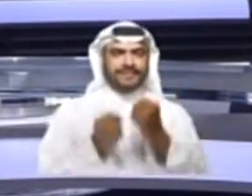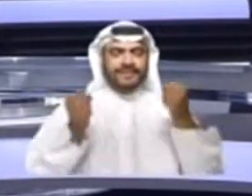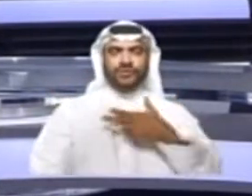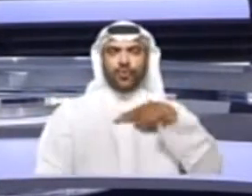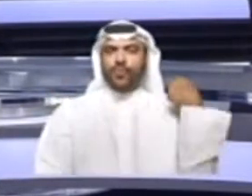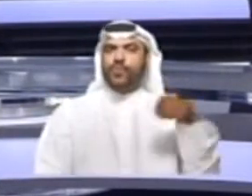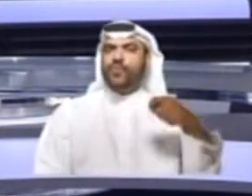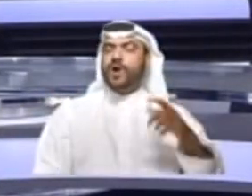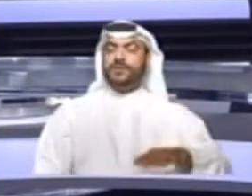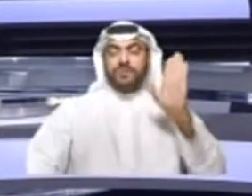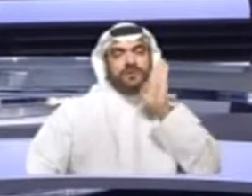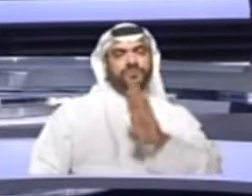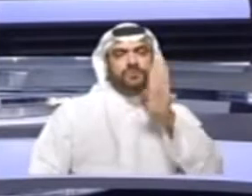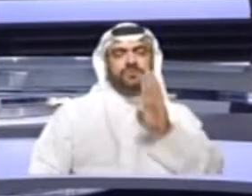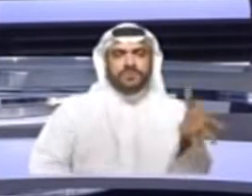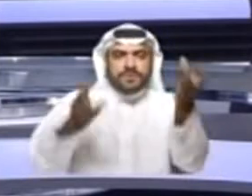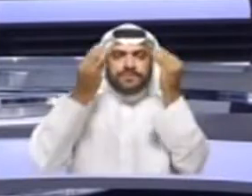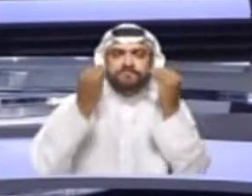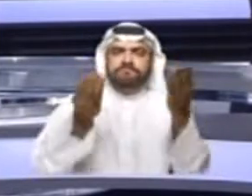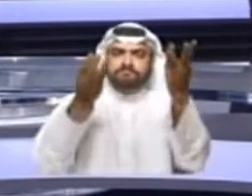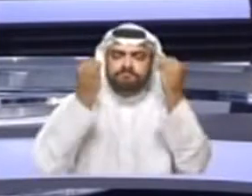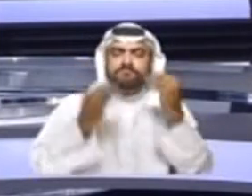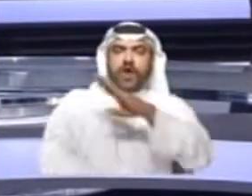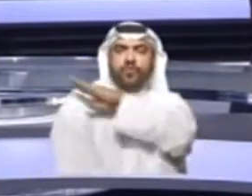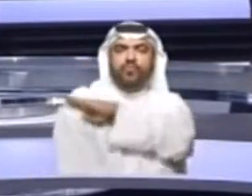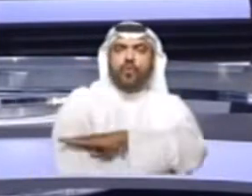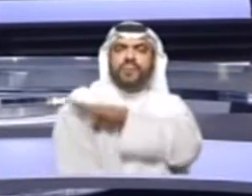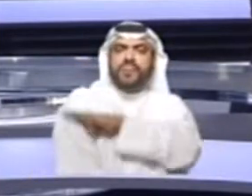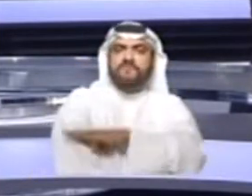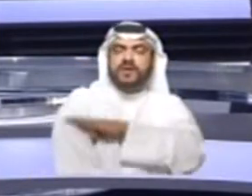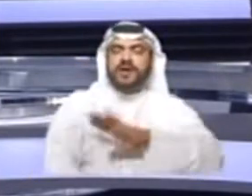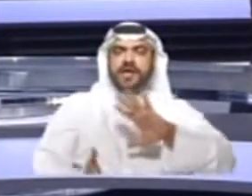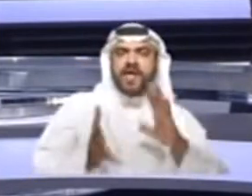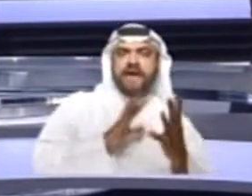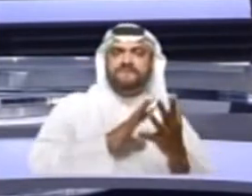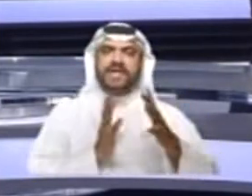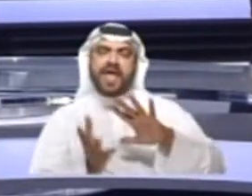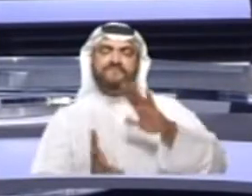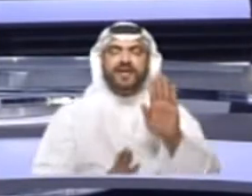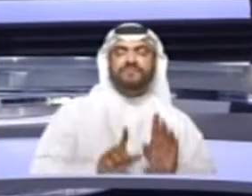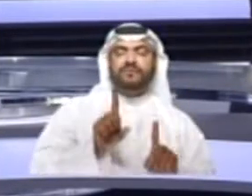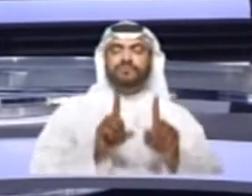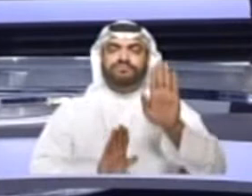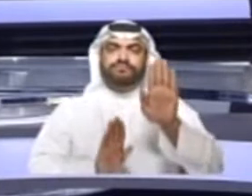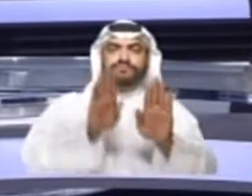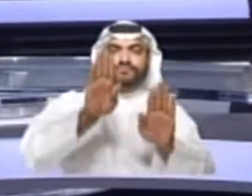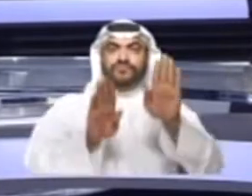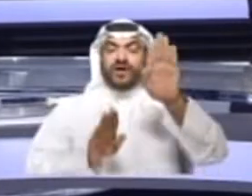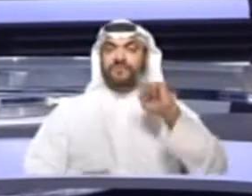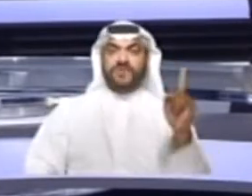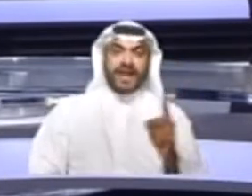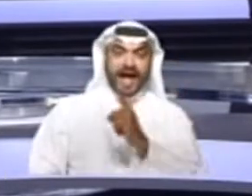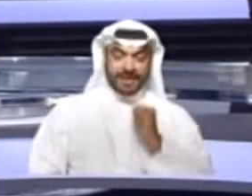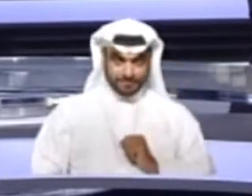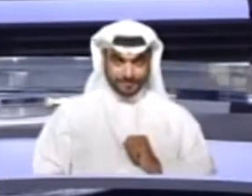هو بناء العنصر البشري الوطني المتميز والمختص لمواكبة التطورات المتلاحقة والتي يشهدها